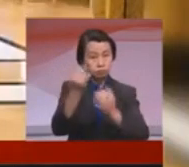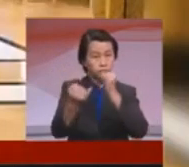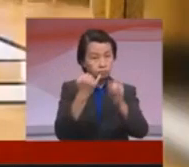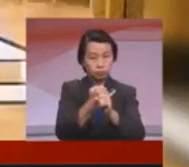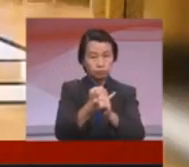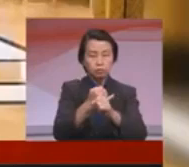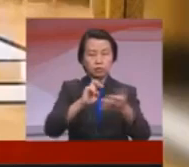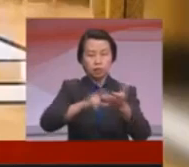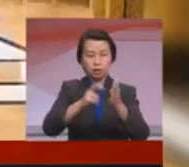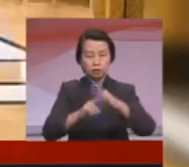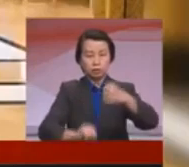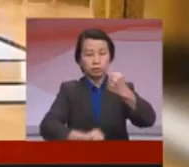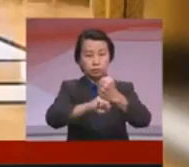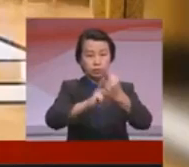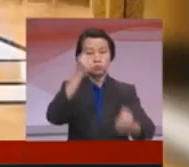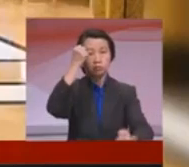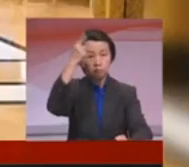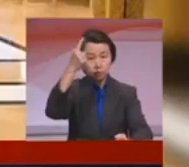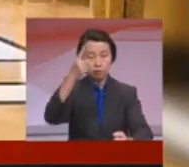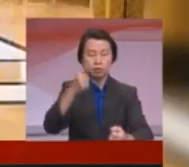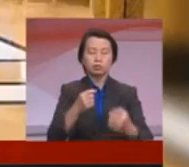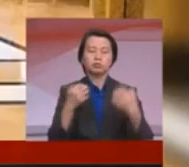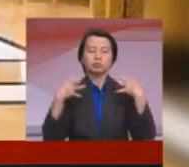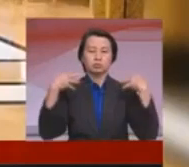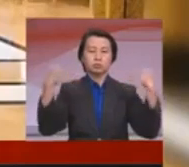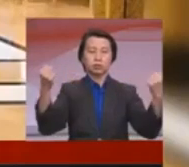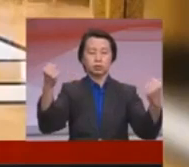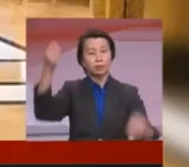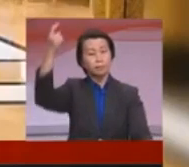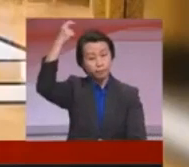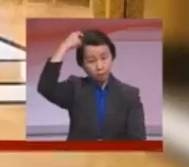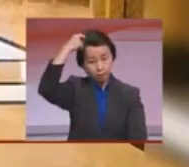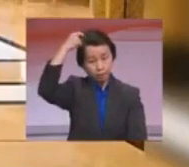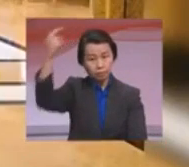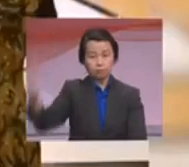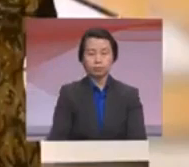tanda sokongan untuk kesedaran terhadap kesihatan mental.